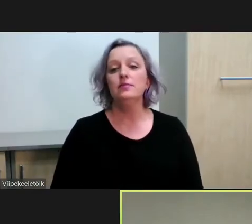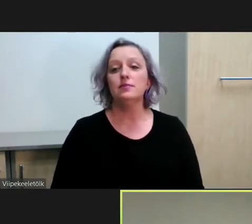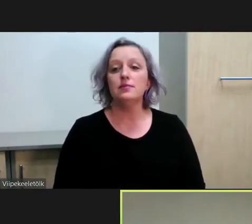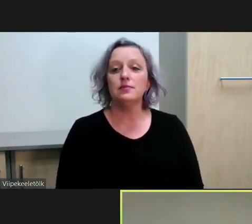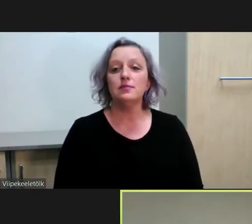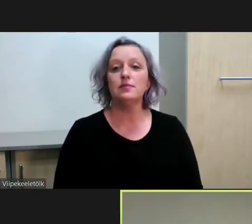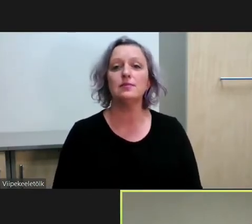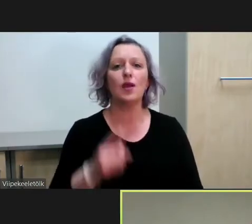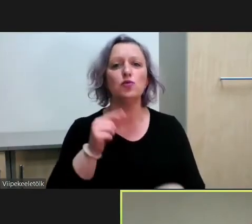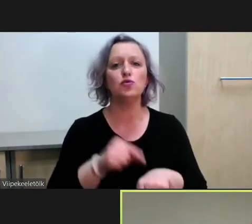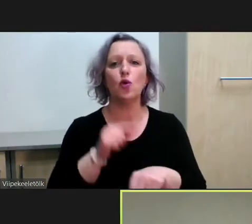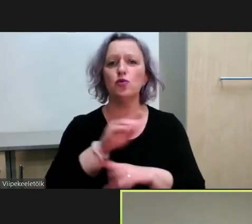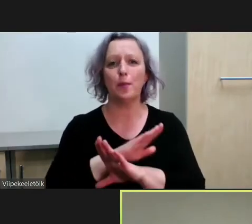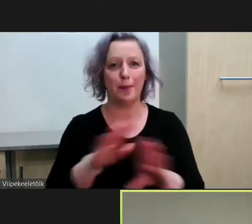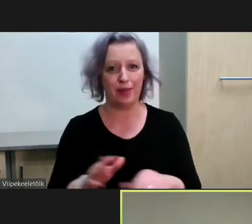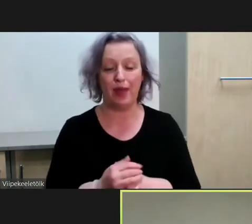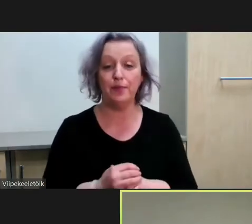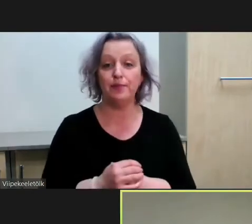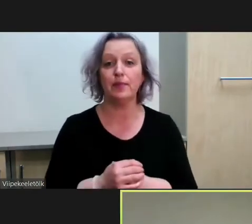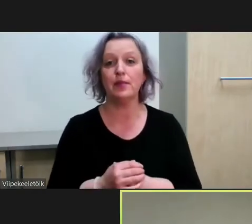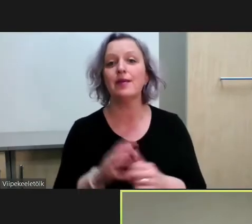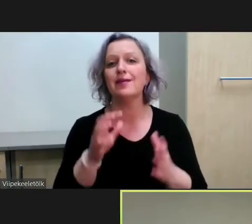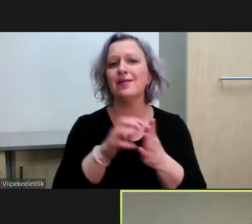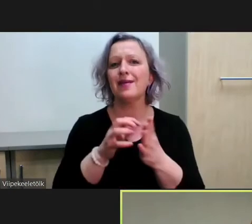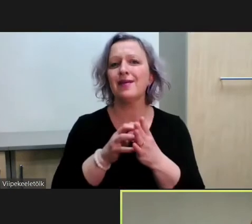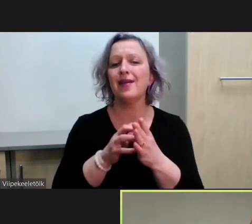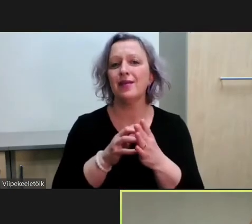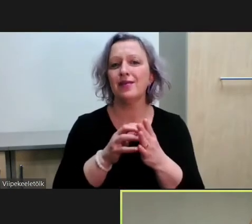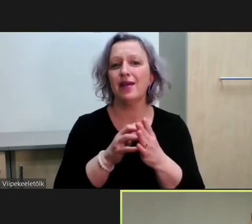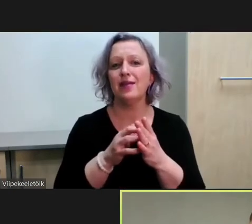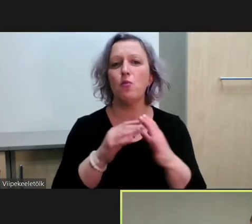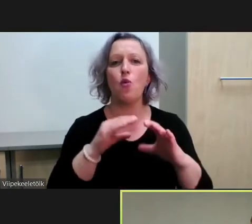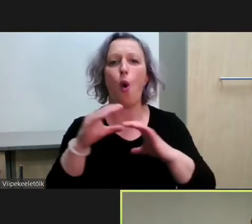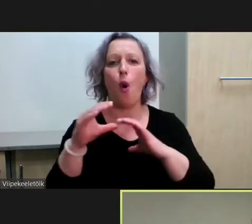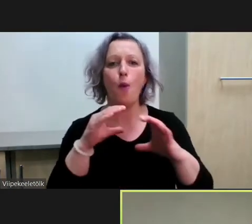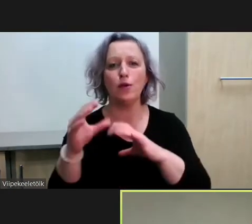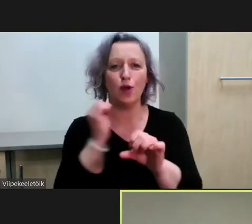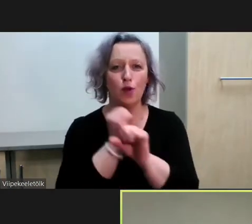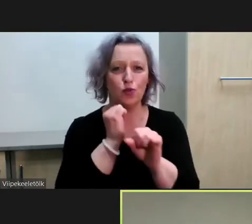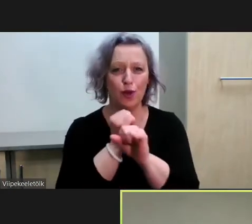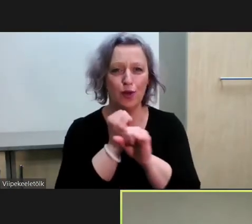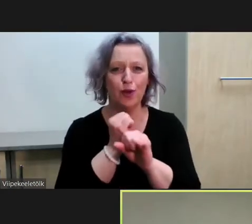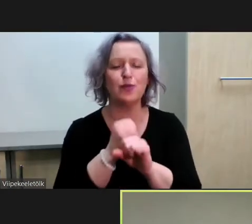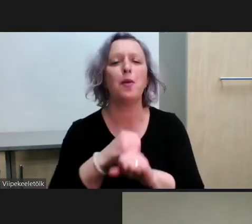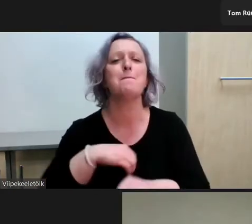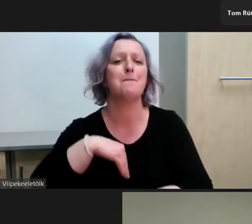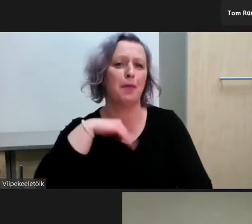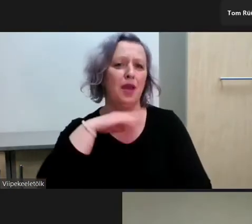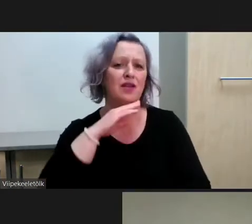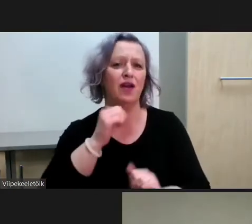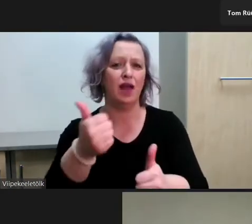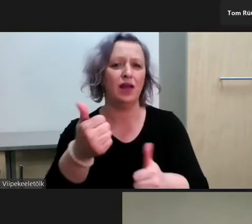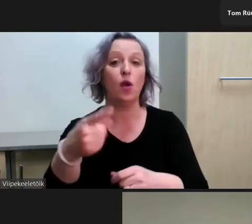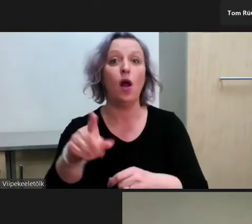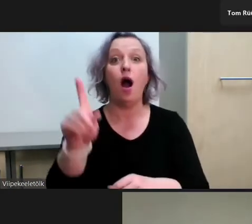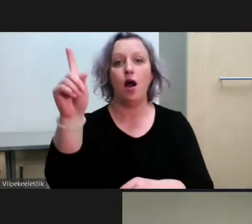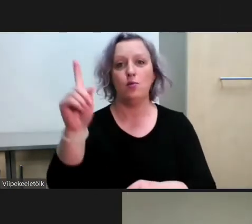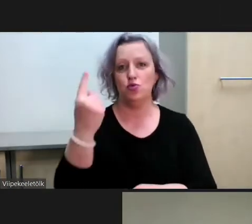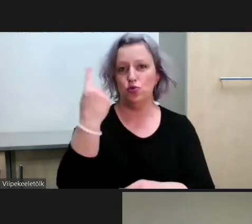Paistab, et mitte. Et järelikult me oleme oma kommunikatsioonitööd teinud piisavalt hästi. Oota, mul on üks